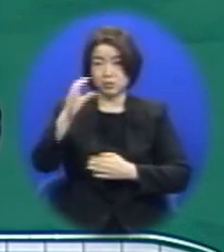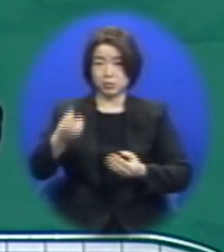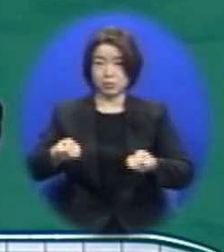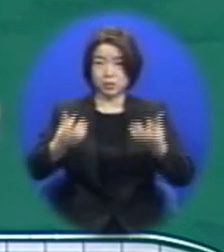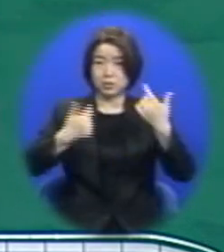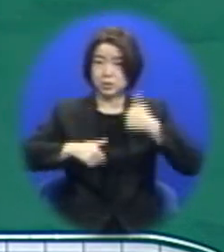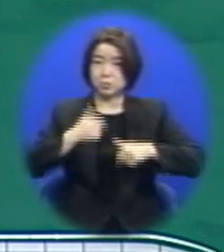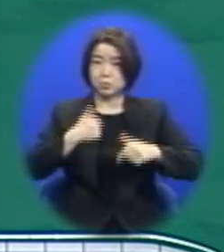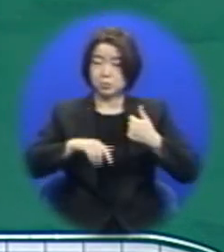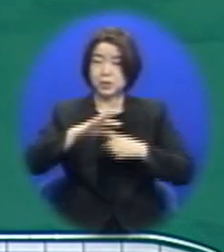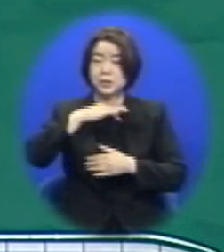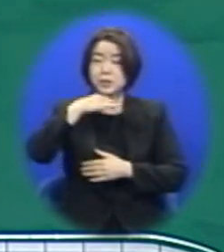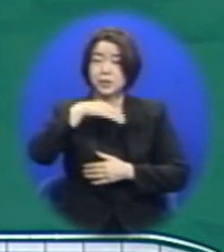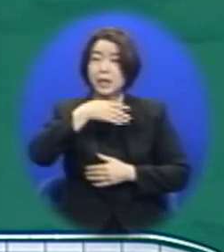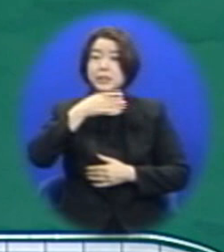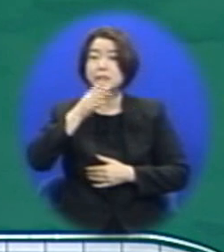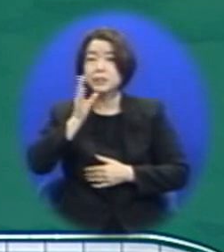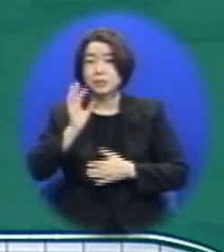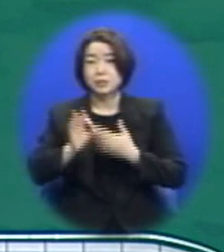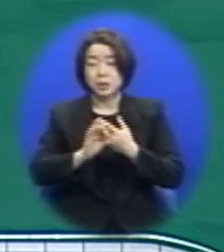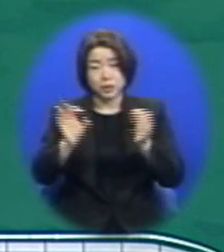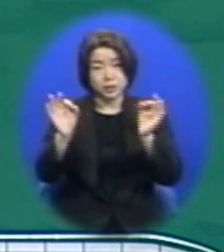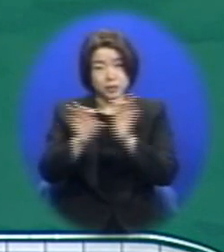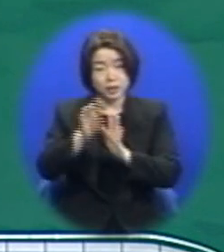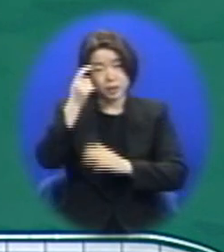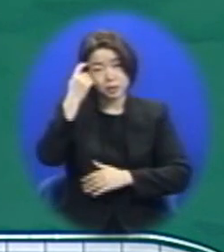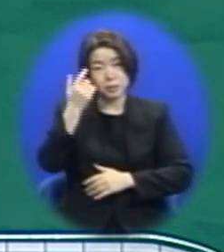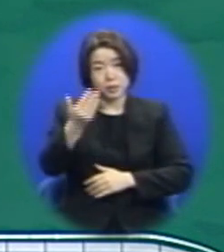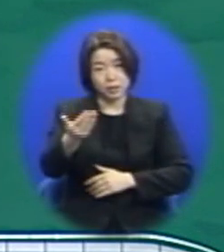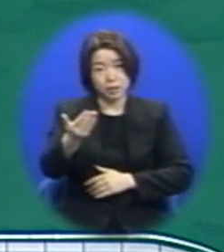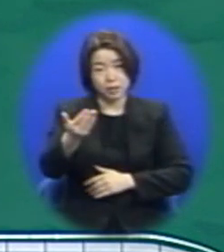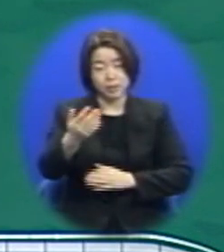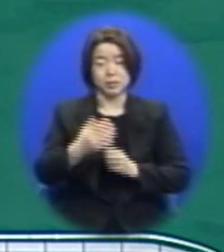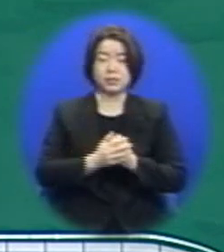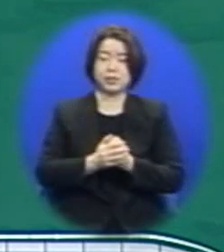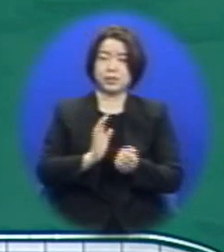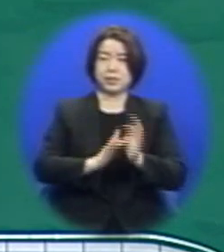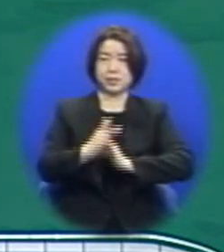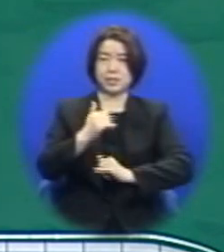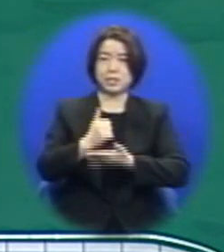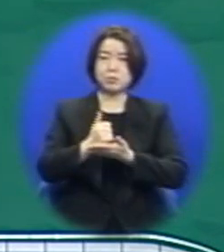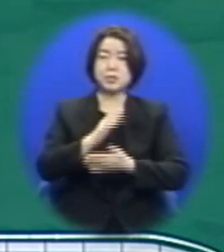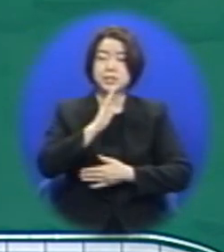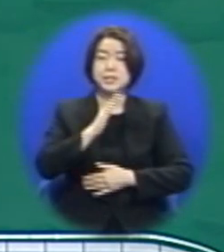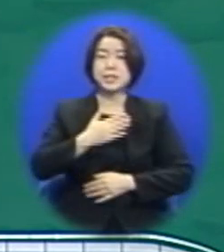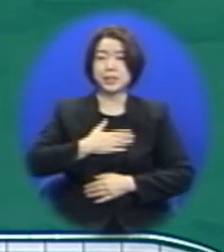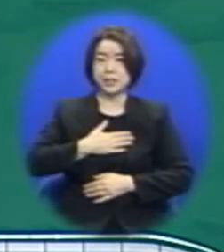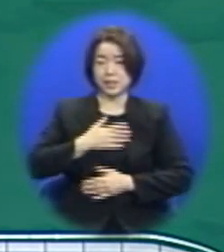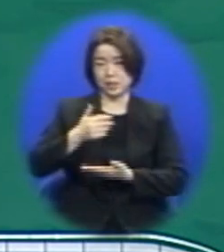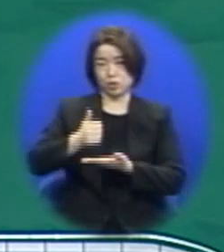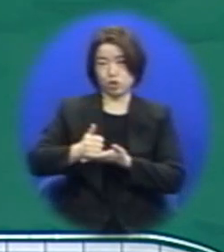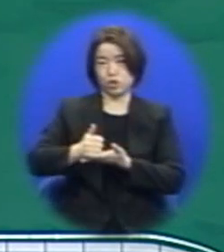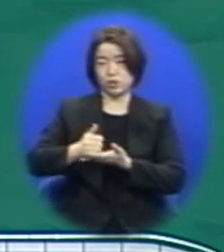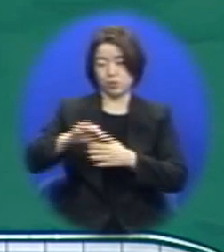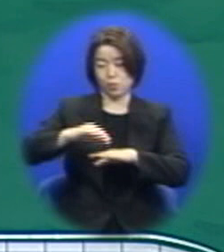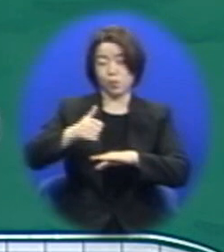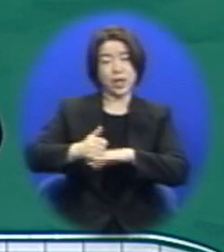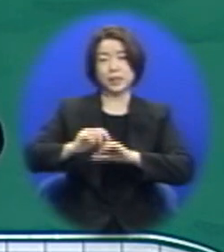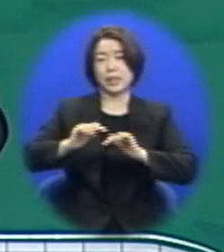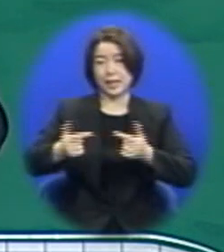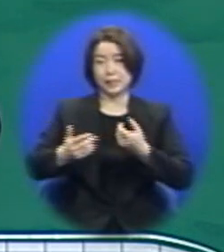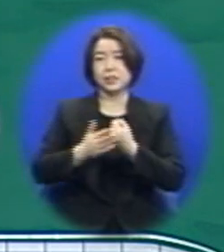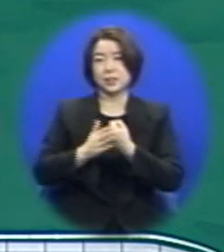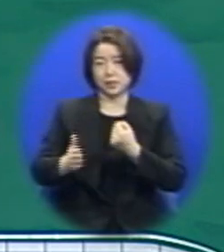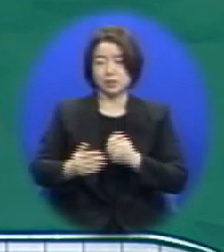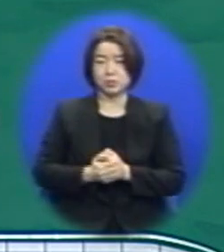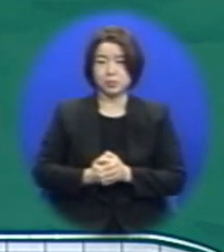거죠? 예수님이 진짜 제 주인, 왕이 아니셨기 때문에. 저는 목사가 돼서